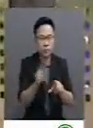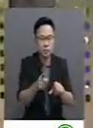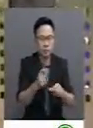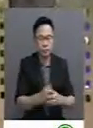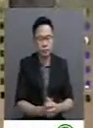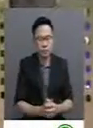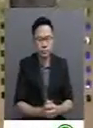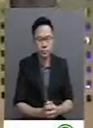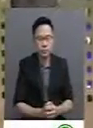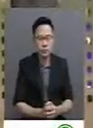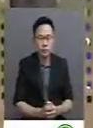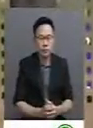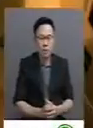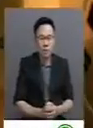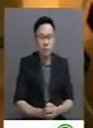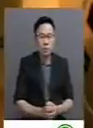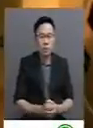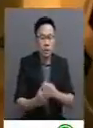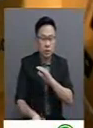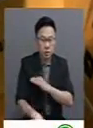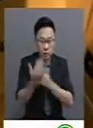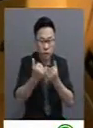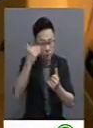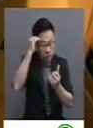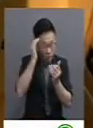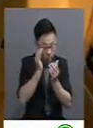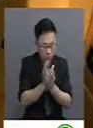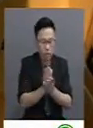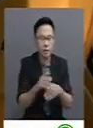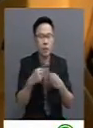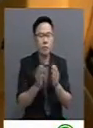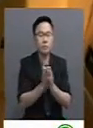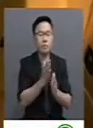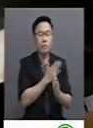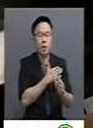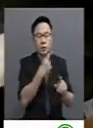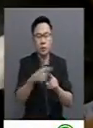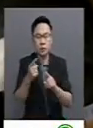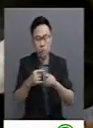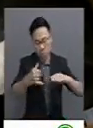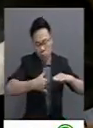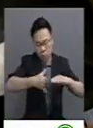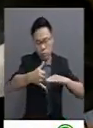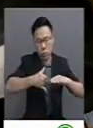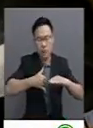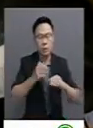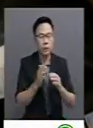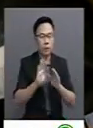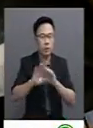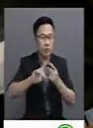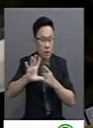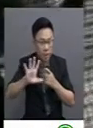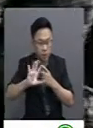อยู่ที่ทั้ง2ประตูเช่นกันนะคะซึ่งตั้งแต่เช้าวันนี้ตำรวจก็ให้พระภิกษุสงฆ์สามารถผ่านเข้าออกประตู5และ